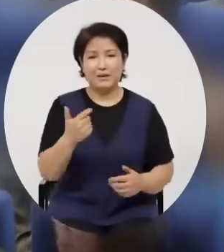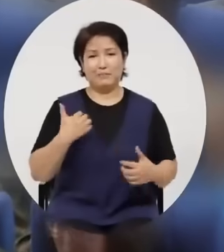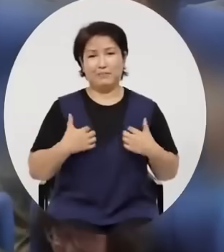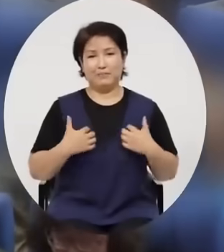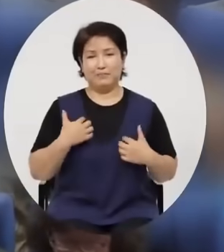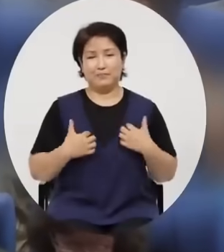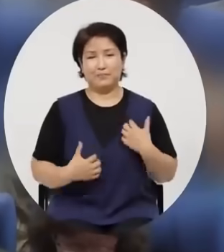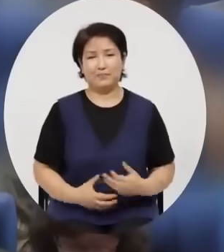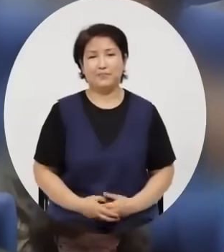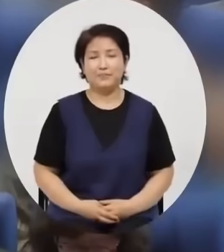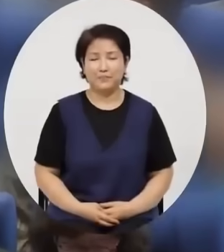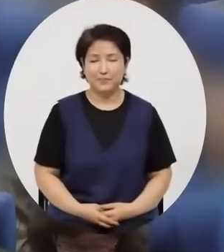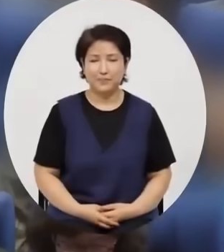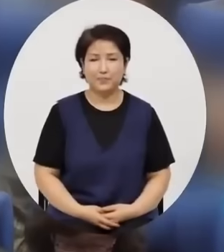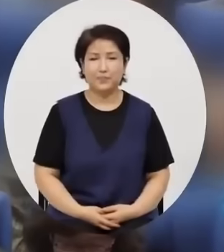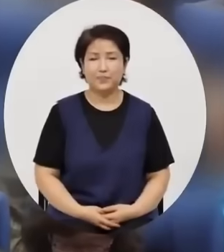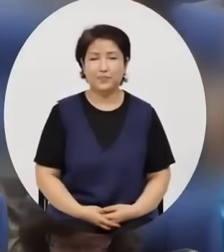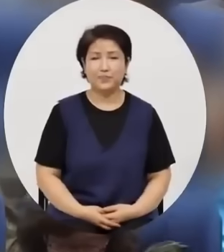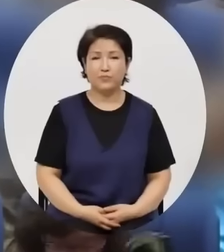돼서 반갑습니다. 네.